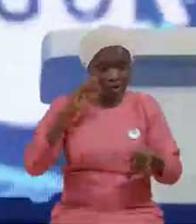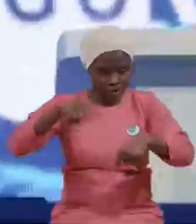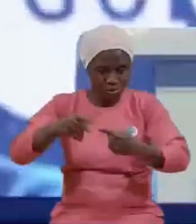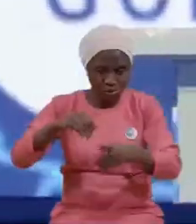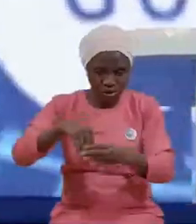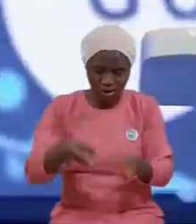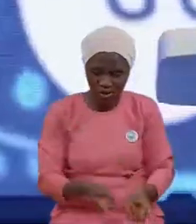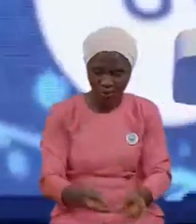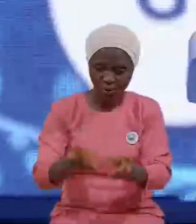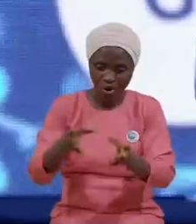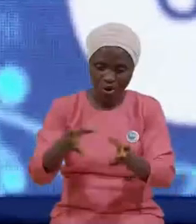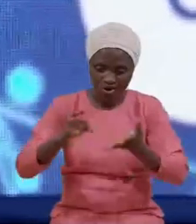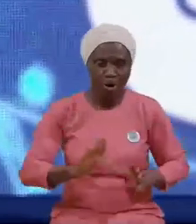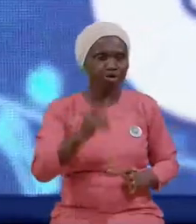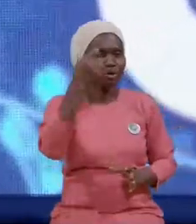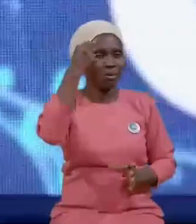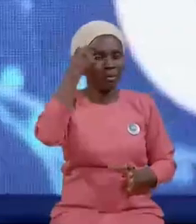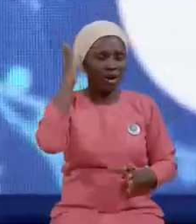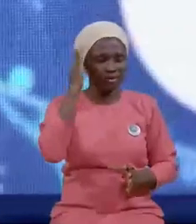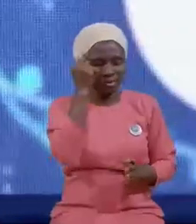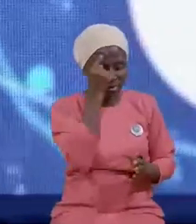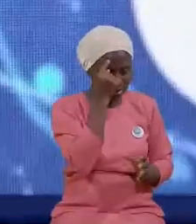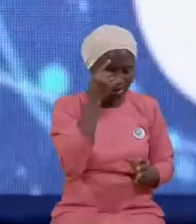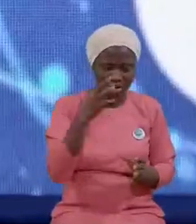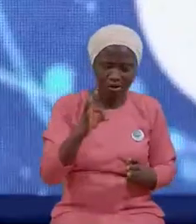Ton esprit aura des pensées de paix.